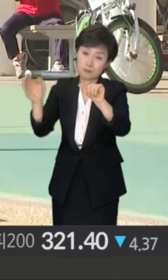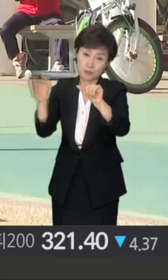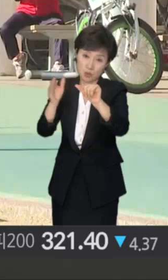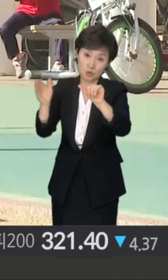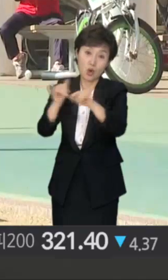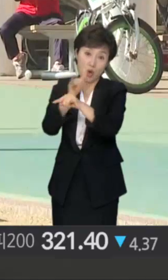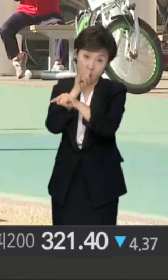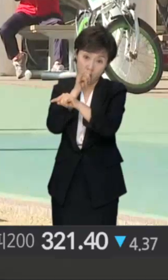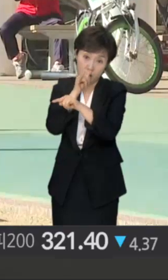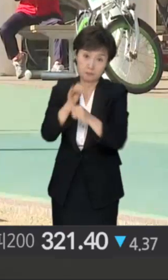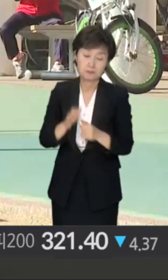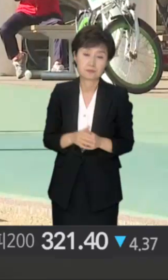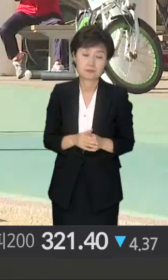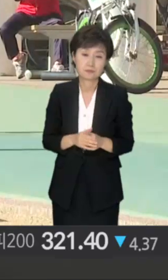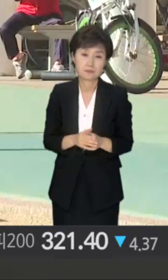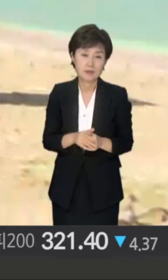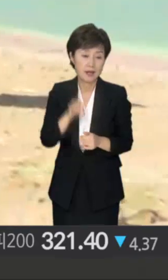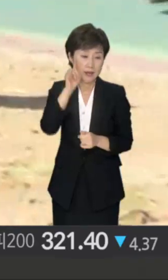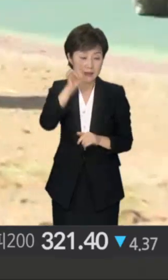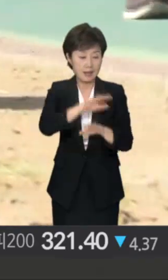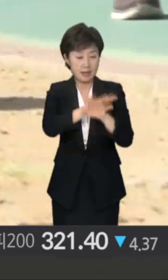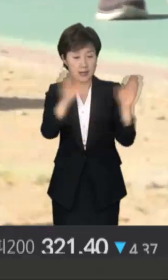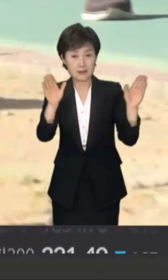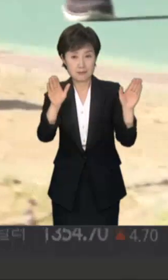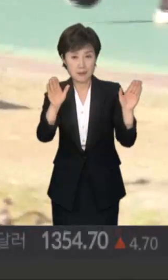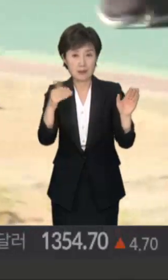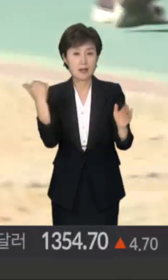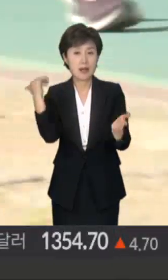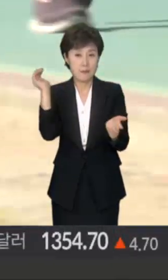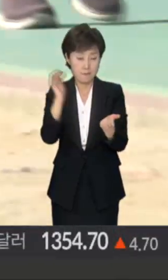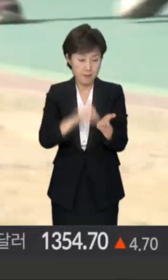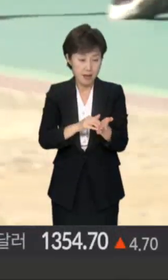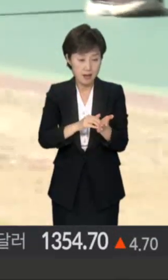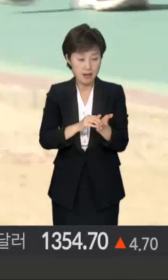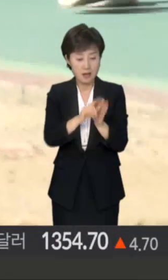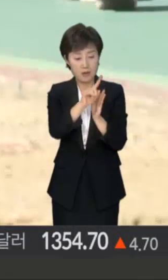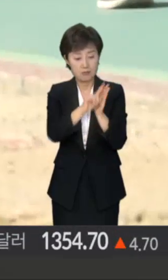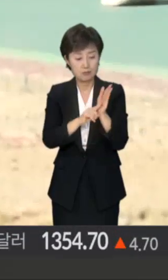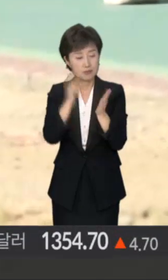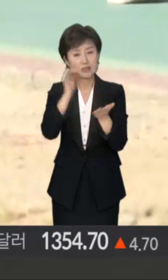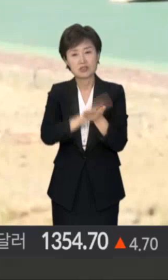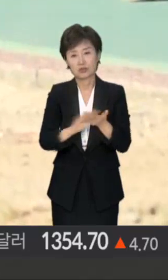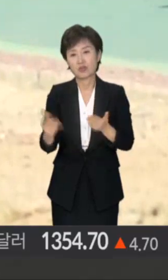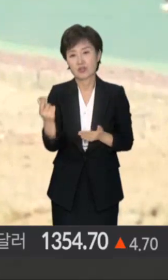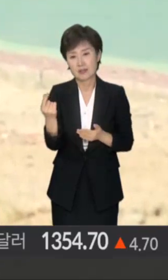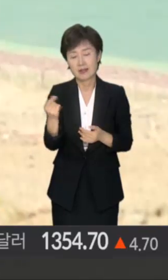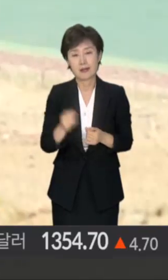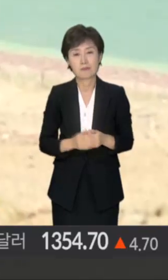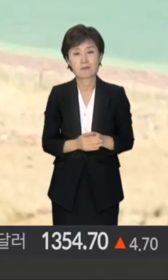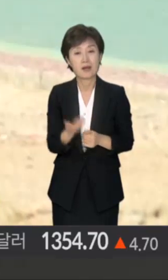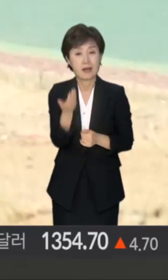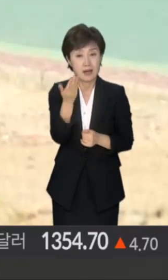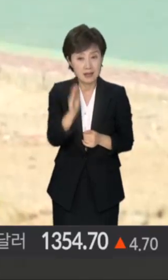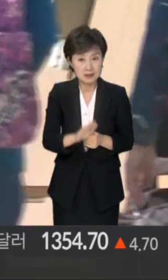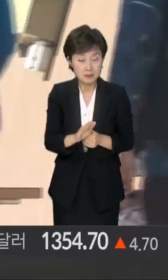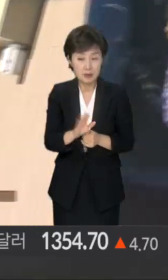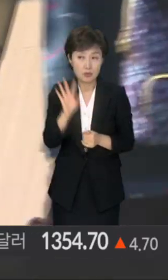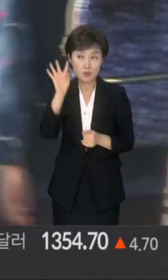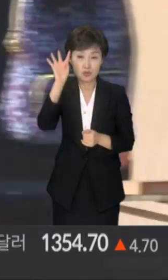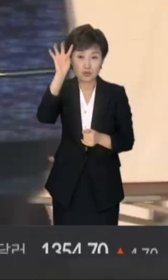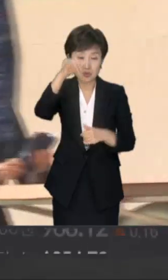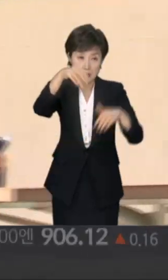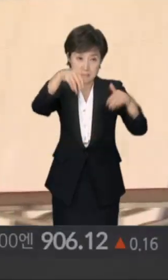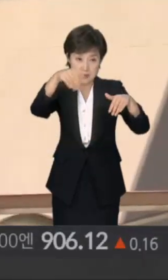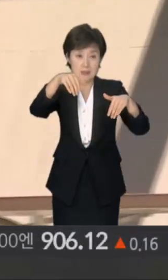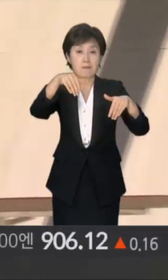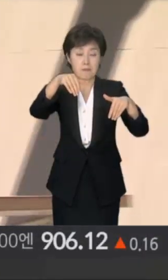비가 살짝 내리겠습니다. 내일 낮부터는 다시 예년 이맘때 선선한 가을 날씨를 회복하겠습니다. 다만 주 후반 비가 내린 뒤